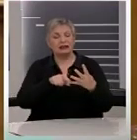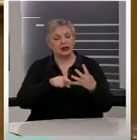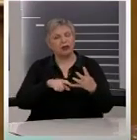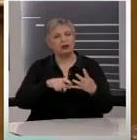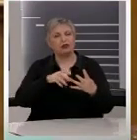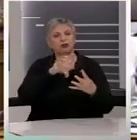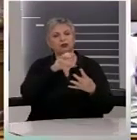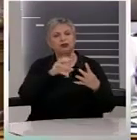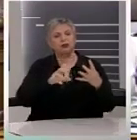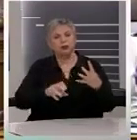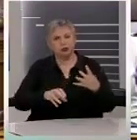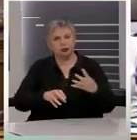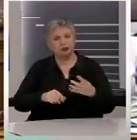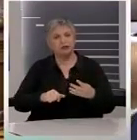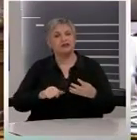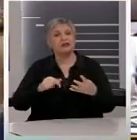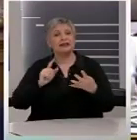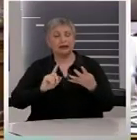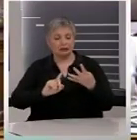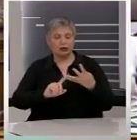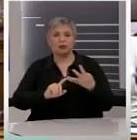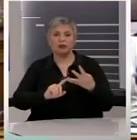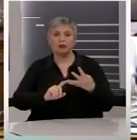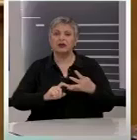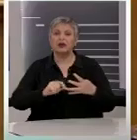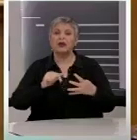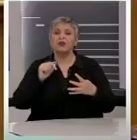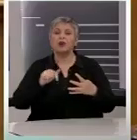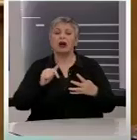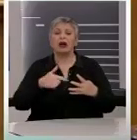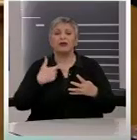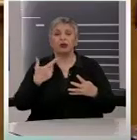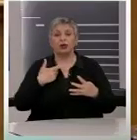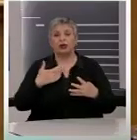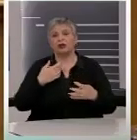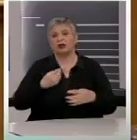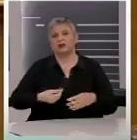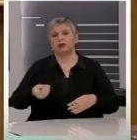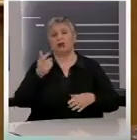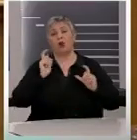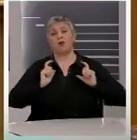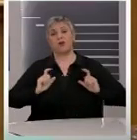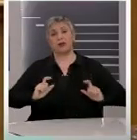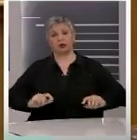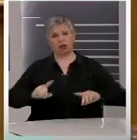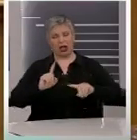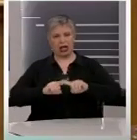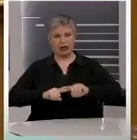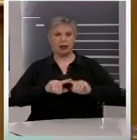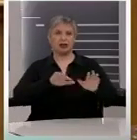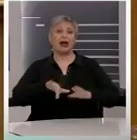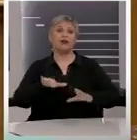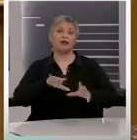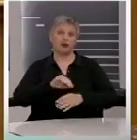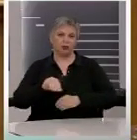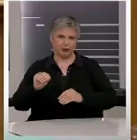3/4. Δηλαδή που αποκλείει μόνο τους 25 πιο πλούσιους Έλληνες. Και παίρνουμε το πιο